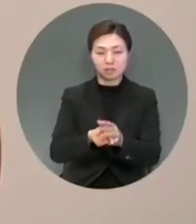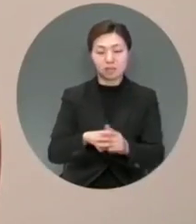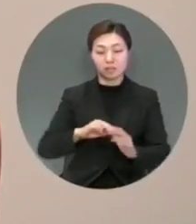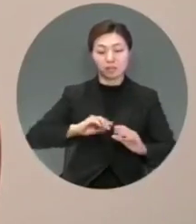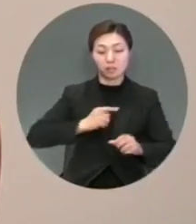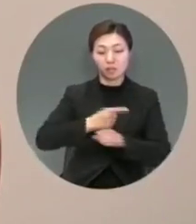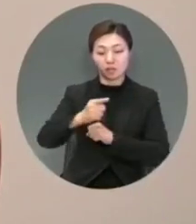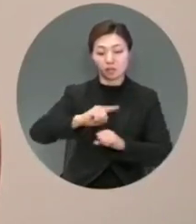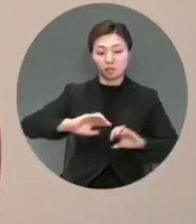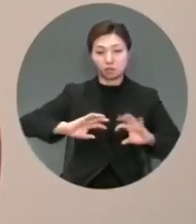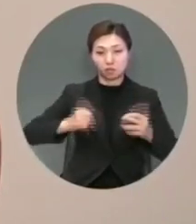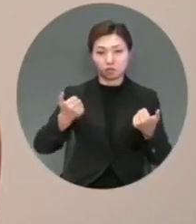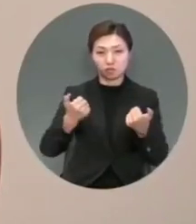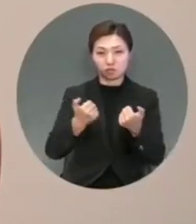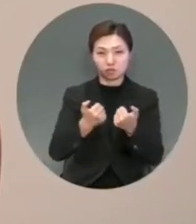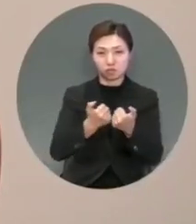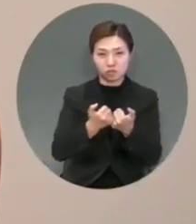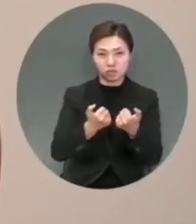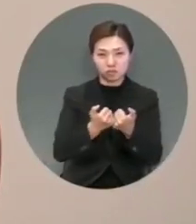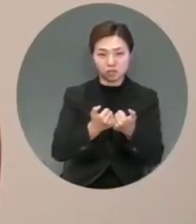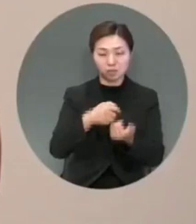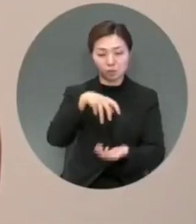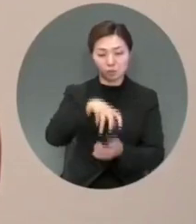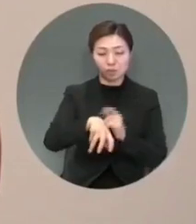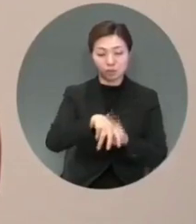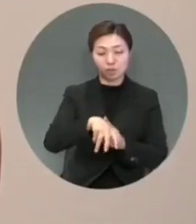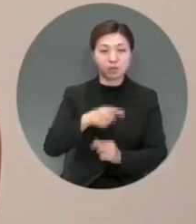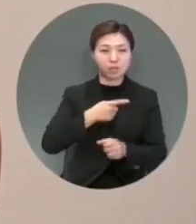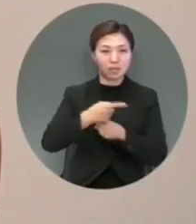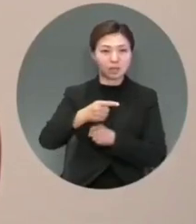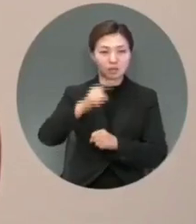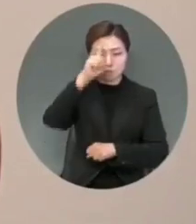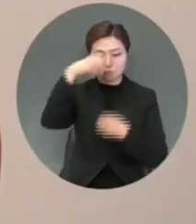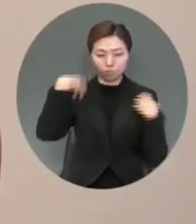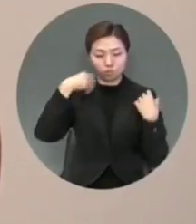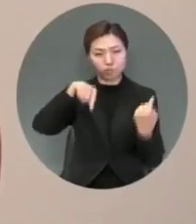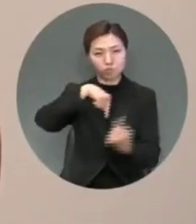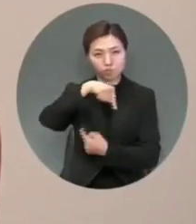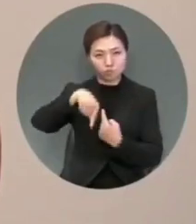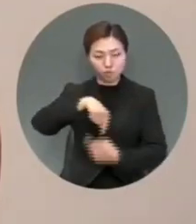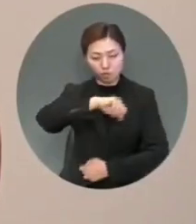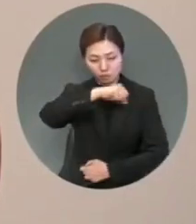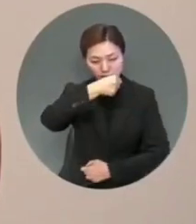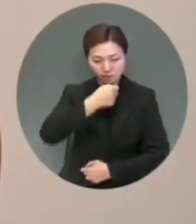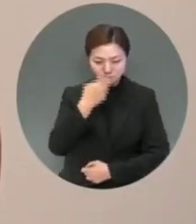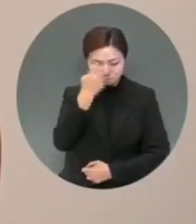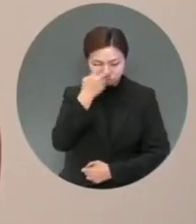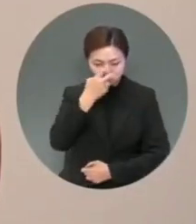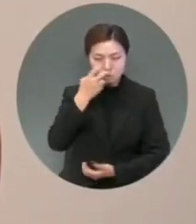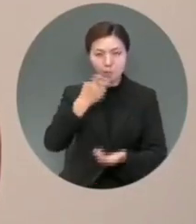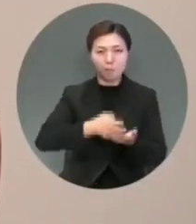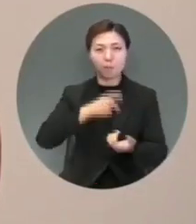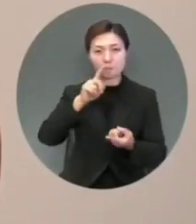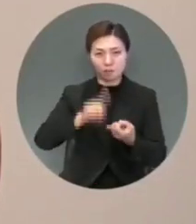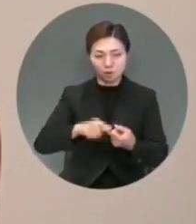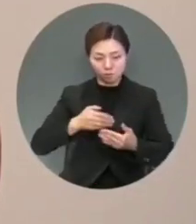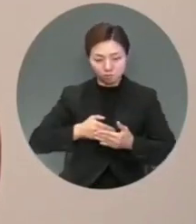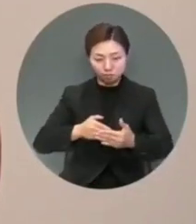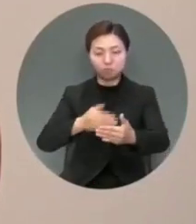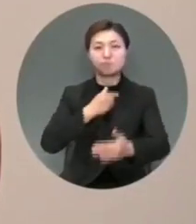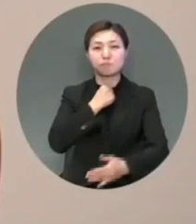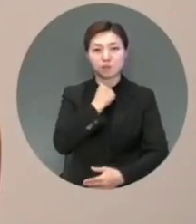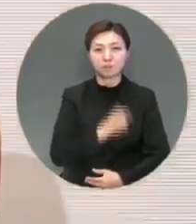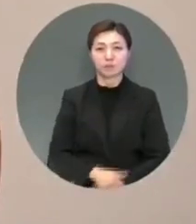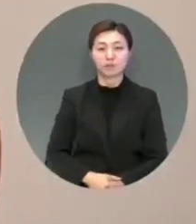진행하여 예산안이 법정기일 내에 통과되도록 노력해 주시기 바랍니다. 그러면